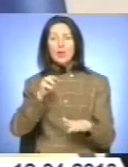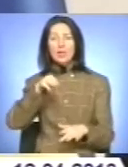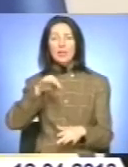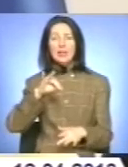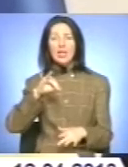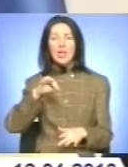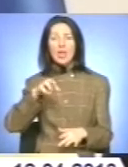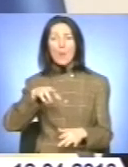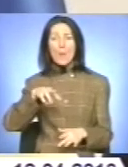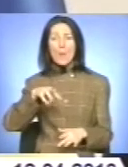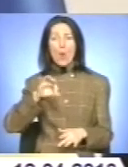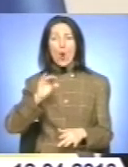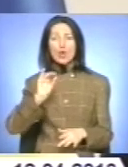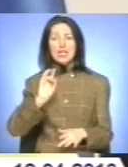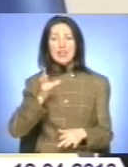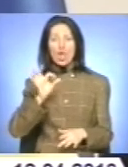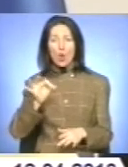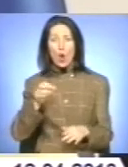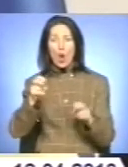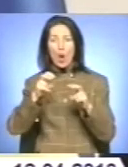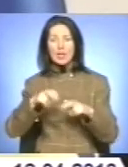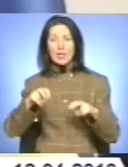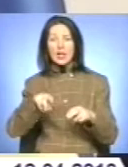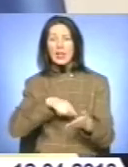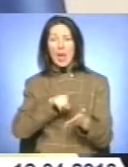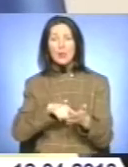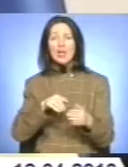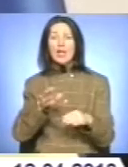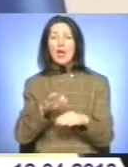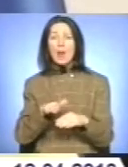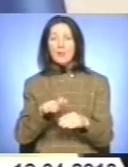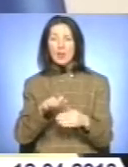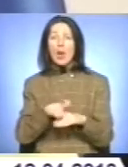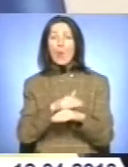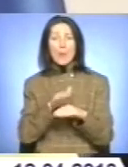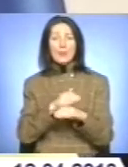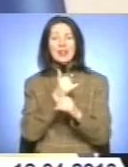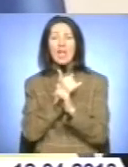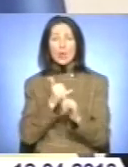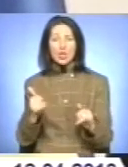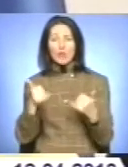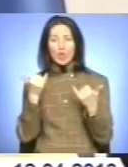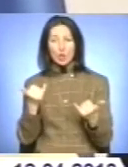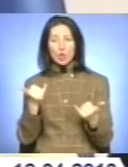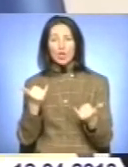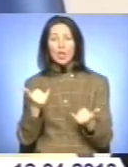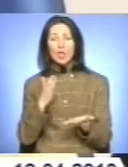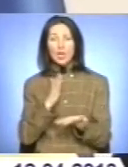розглядати питання помилування неможливе. Сьогодні